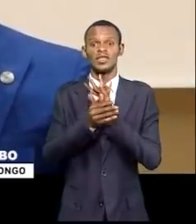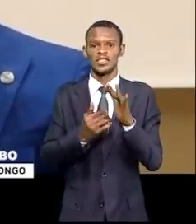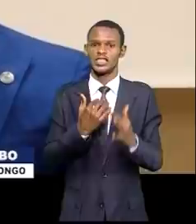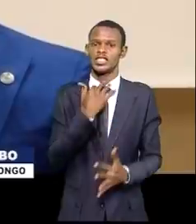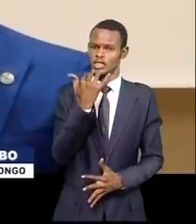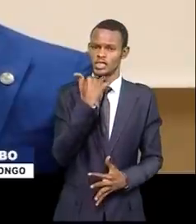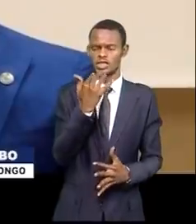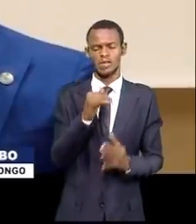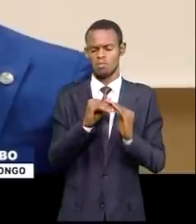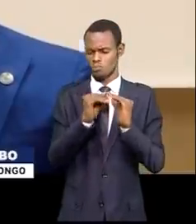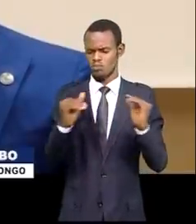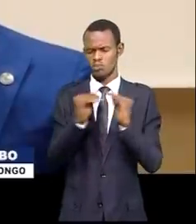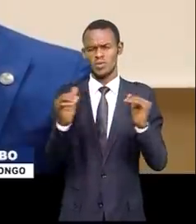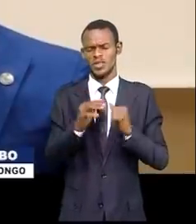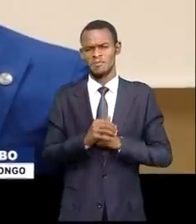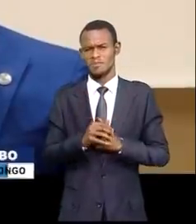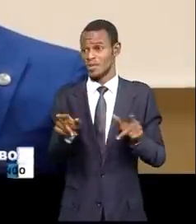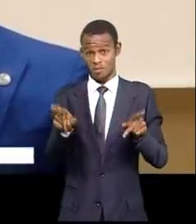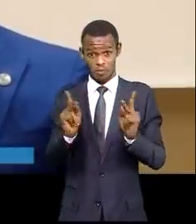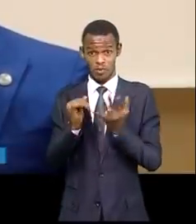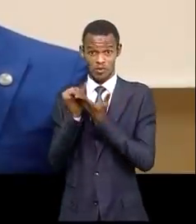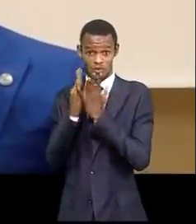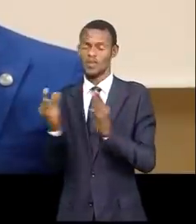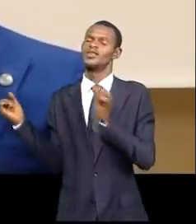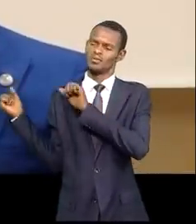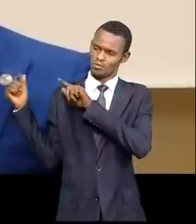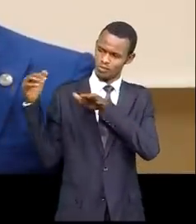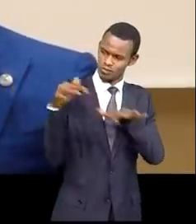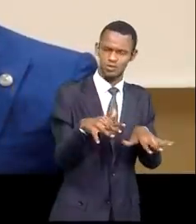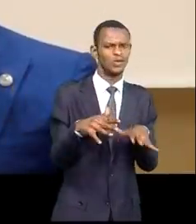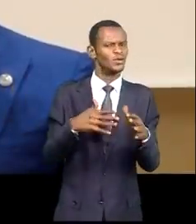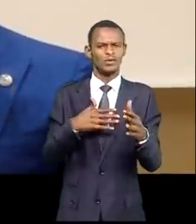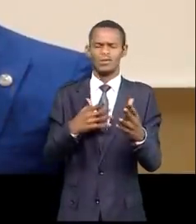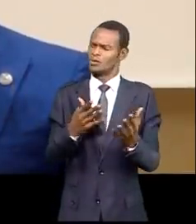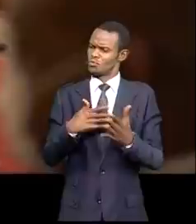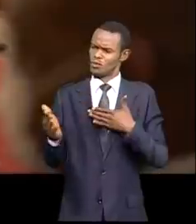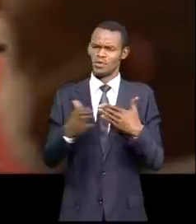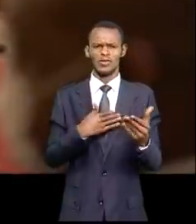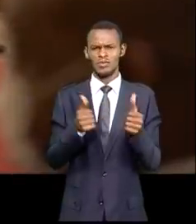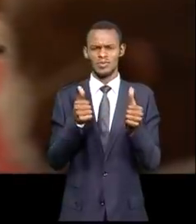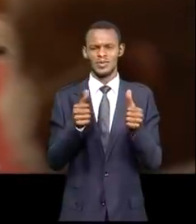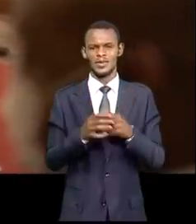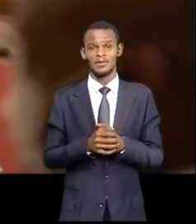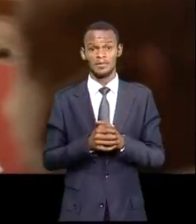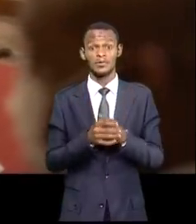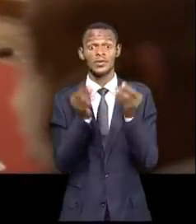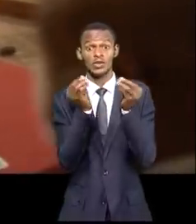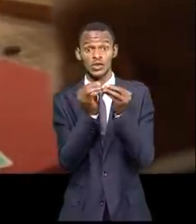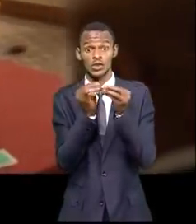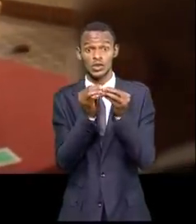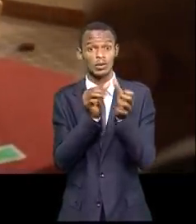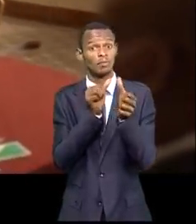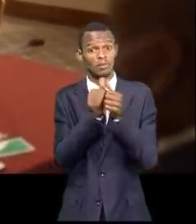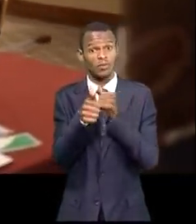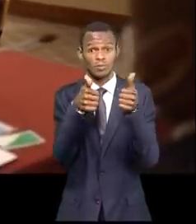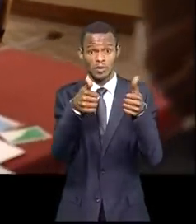pacifique et accueillant comme les nôtres population les travaux se sont poursuivis on